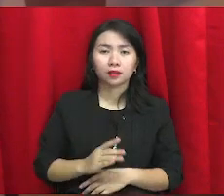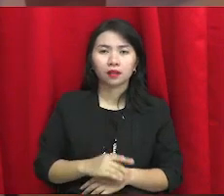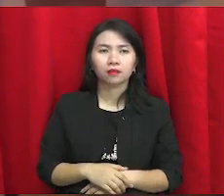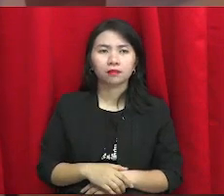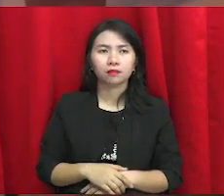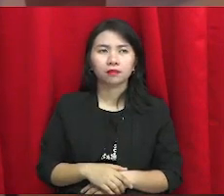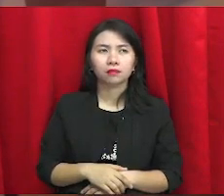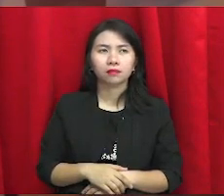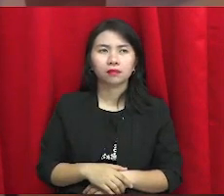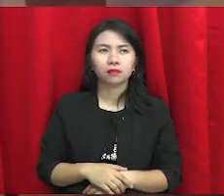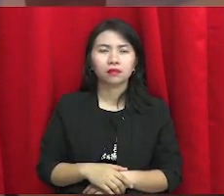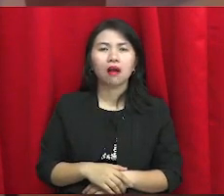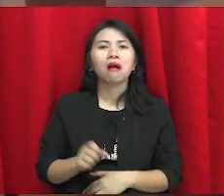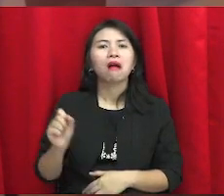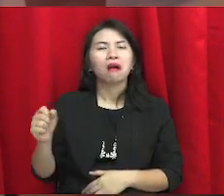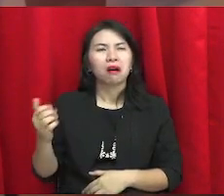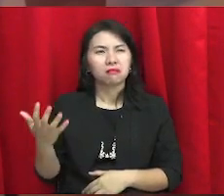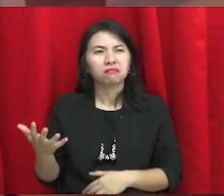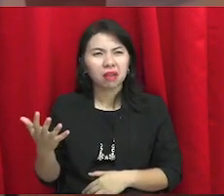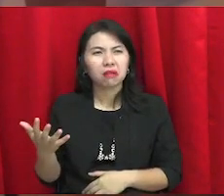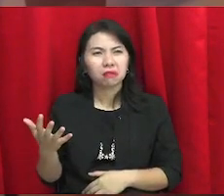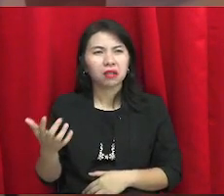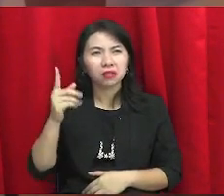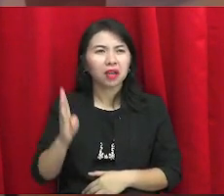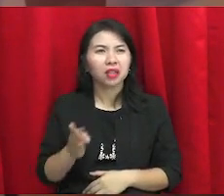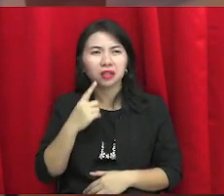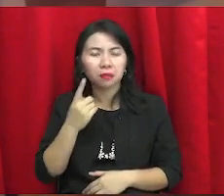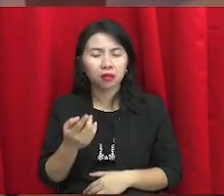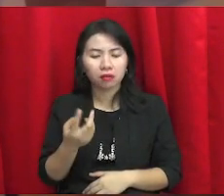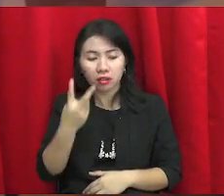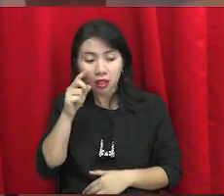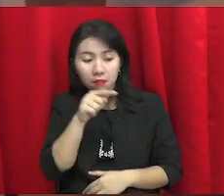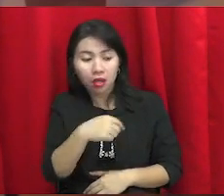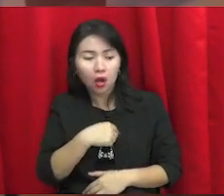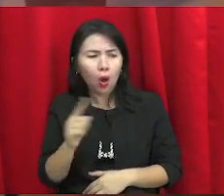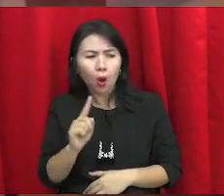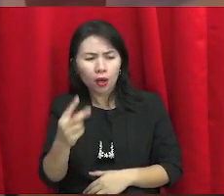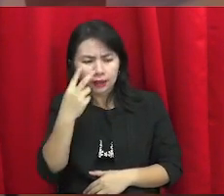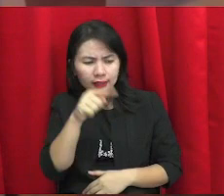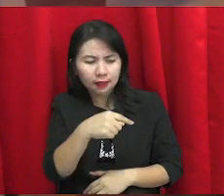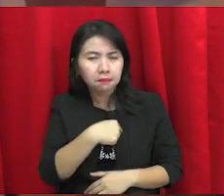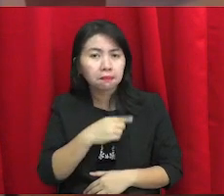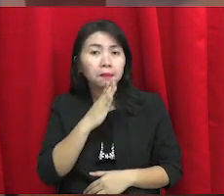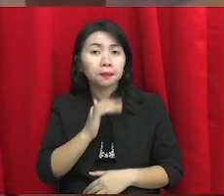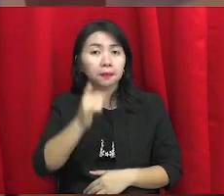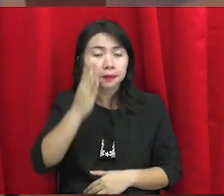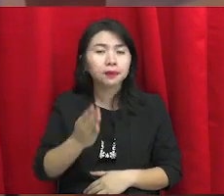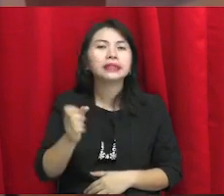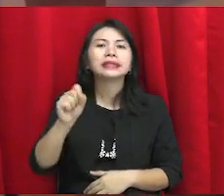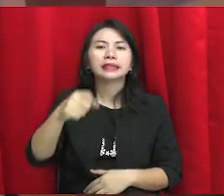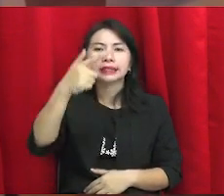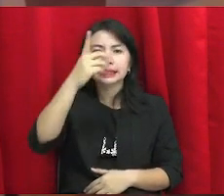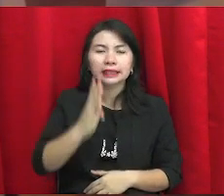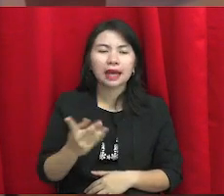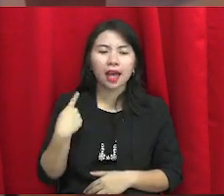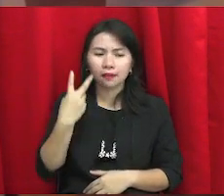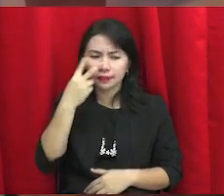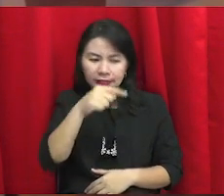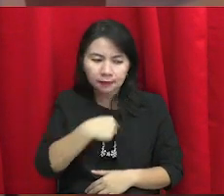kaya pala wala pang binibigay ang Panginoon. Maaring ganito yung nangyayari. Marami pang tinuturo yung Panginoon sa akin.